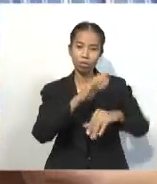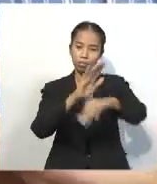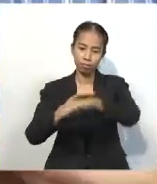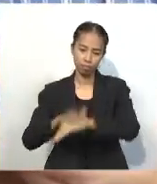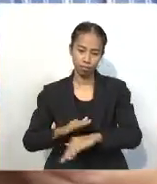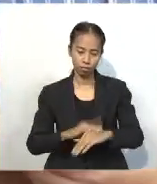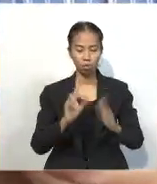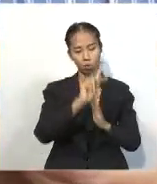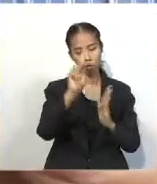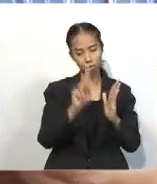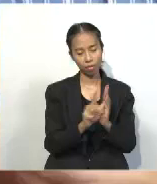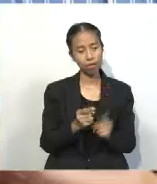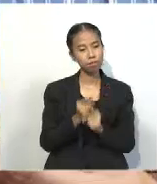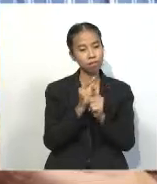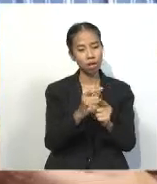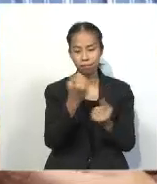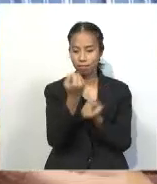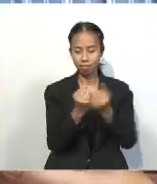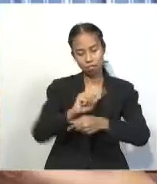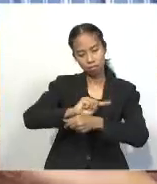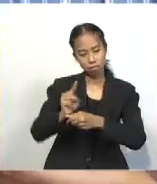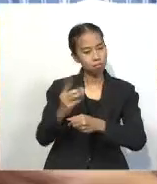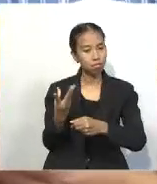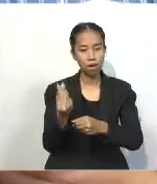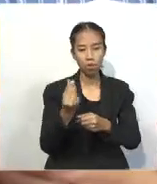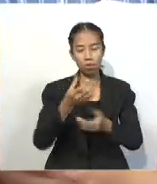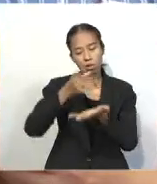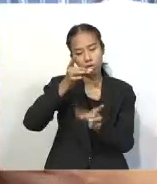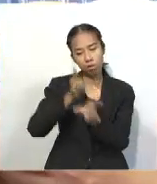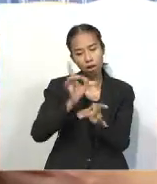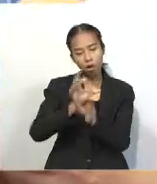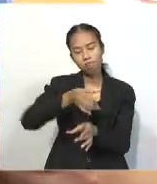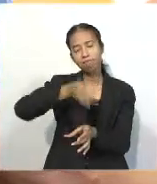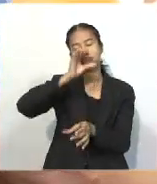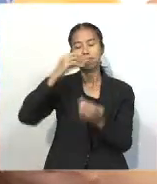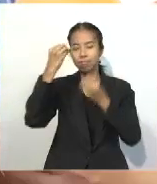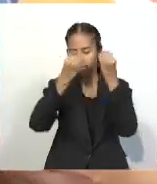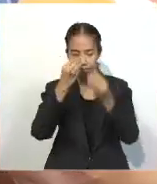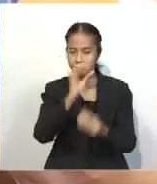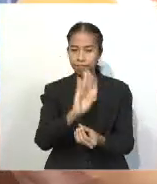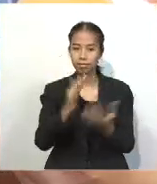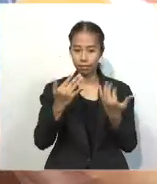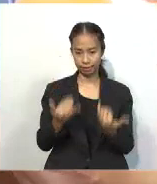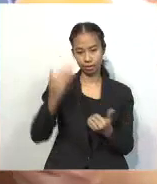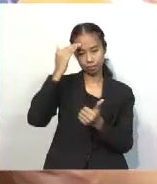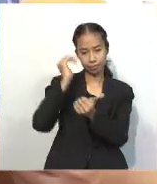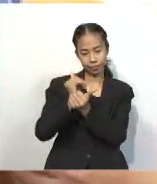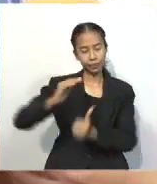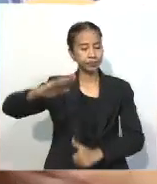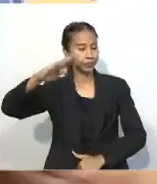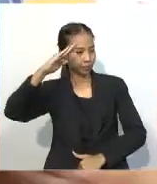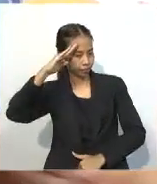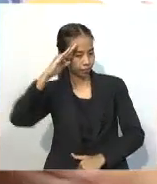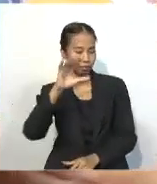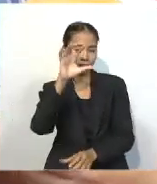คนปฏิบัติตามกฎหมายไม่ขับรถเร็วและไม่ดื่มสุราทั้งในส่วนของเจ้าหน้าที่ตำรวจทหารและฝ่ายปกครองจ